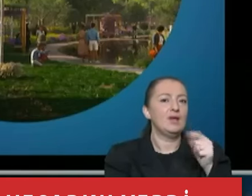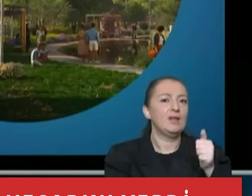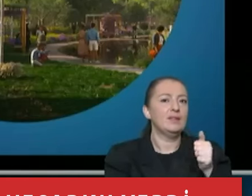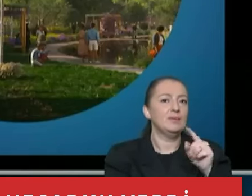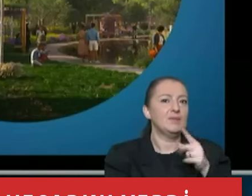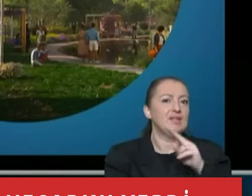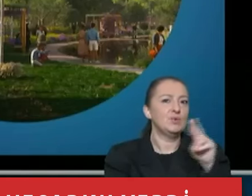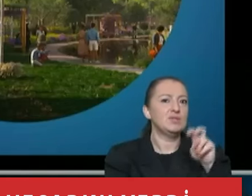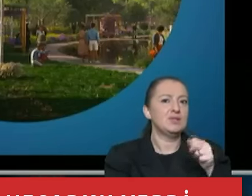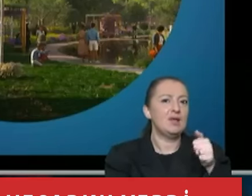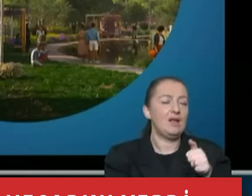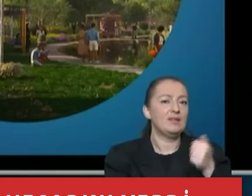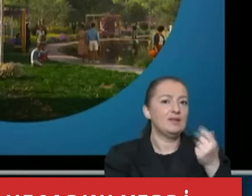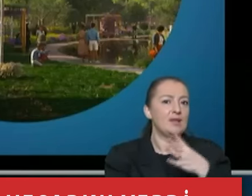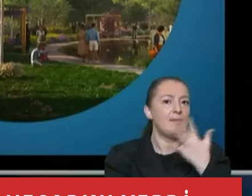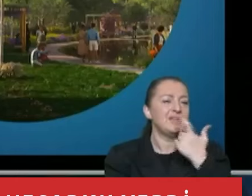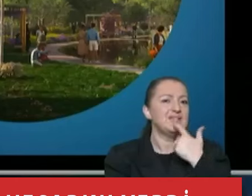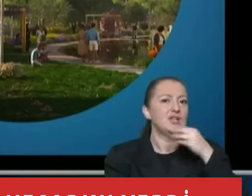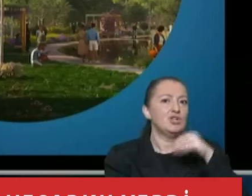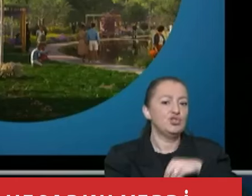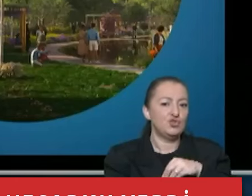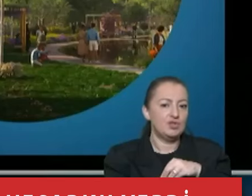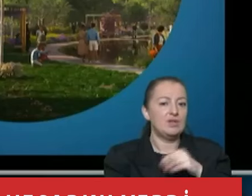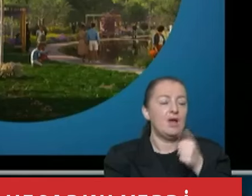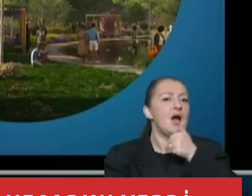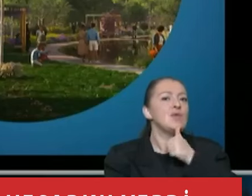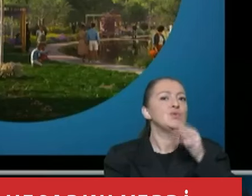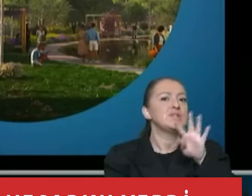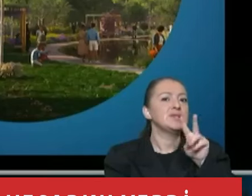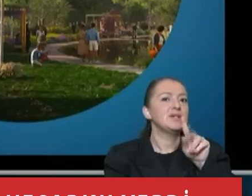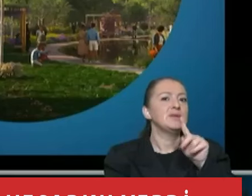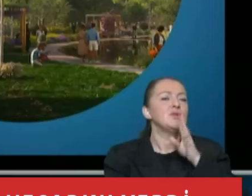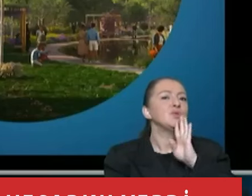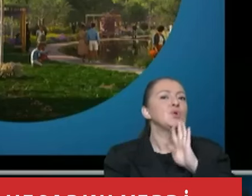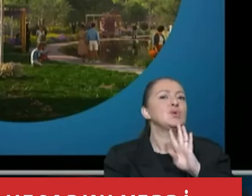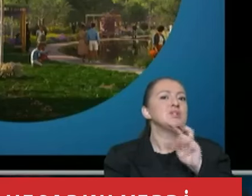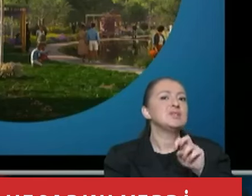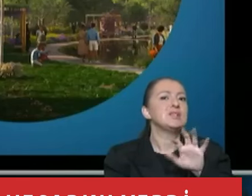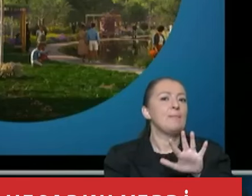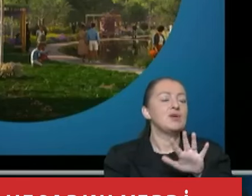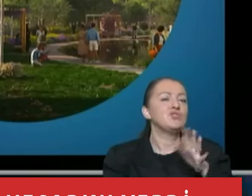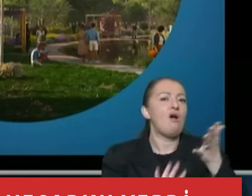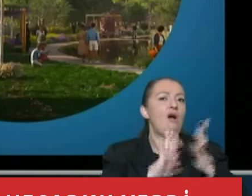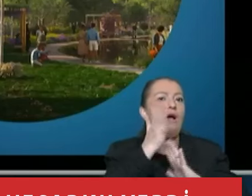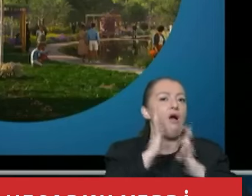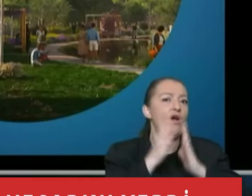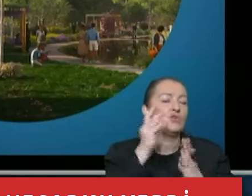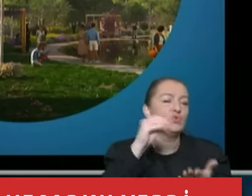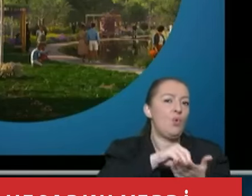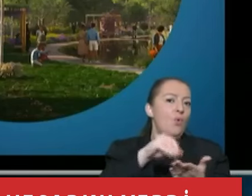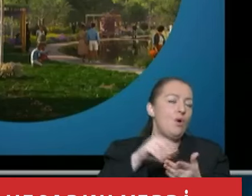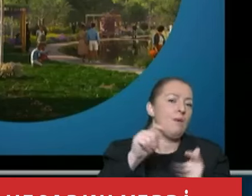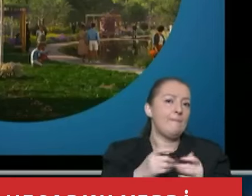186 adet 5 yıllık süreçte ise 6424 185 ağaç dikimi